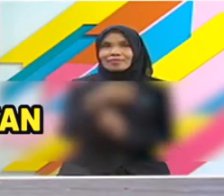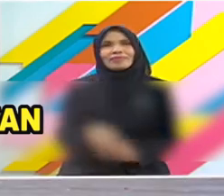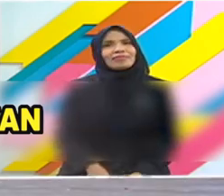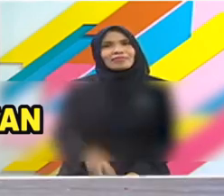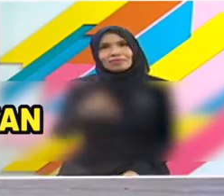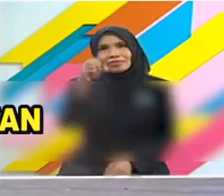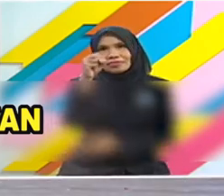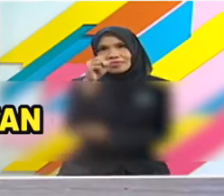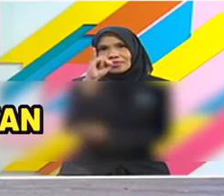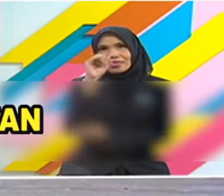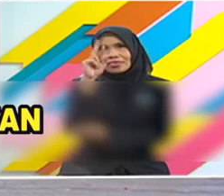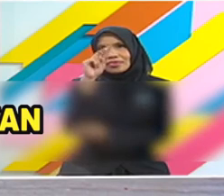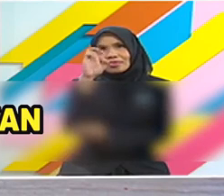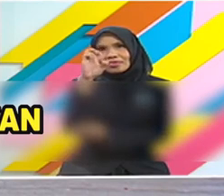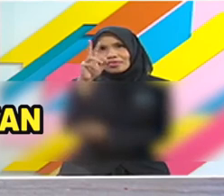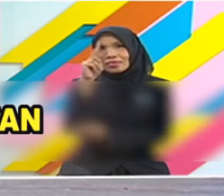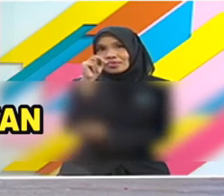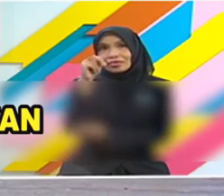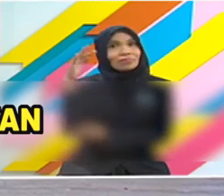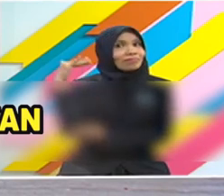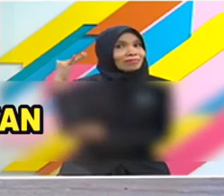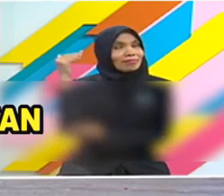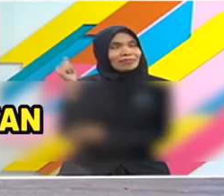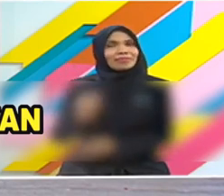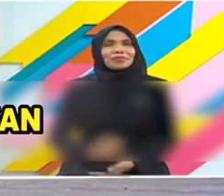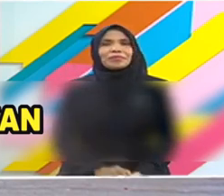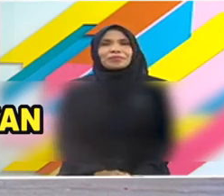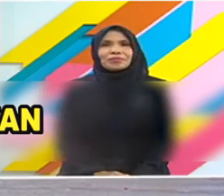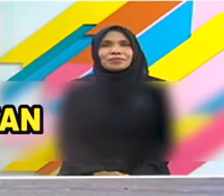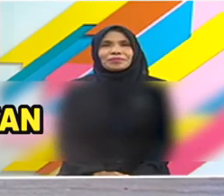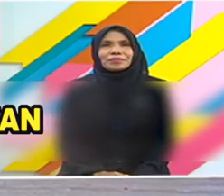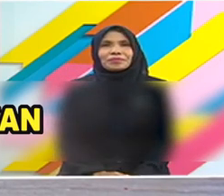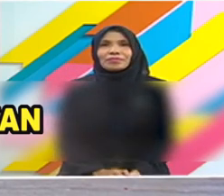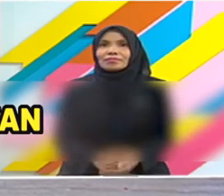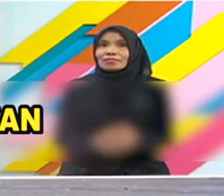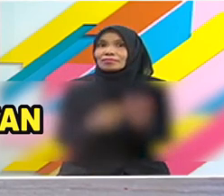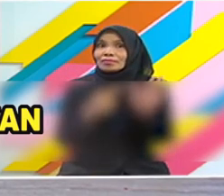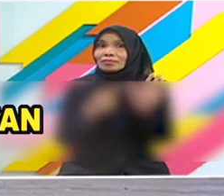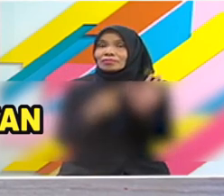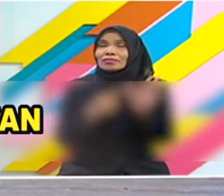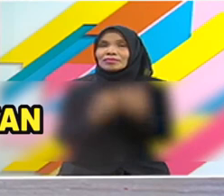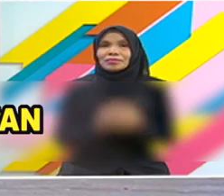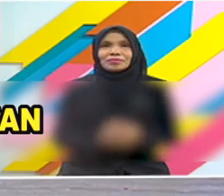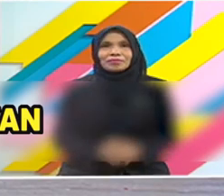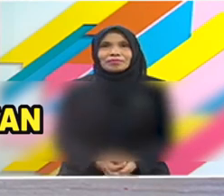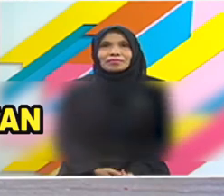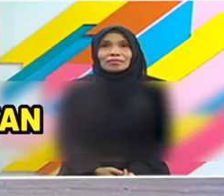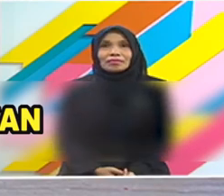betul. Wow. Dan ada satu lagi bunyi yang terakhir. Ada lagi adik-adik. Betul.